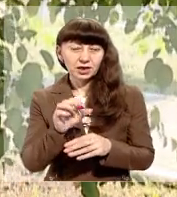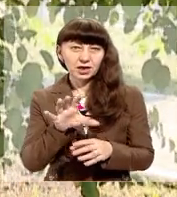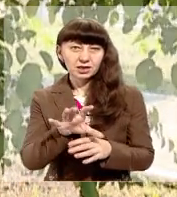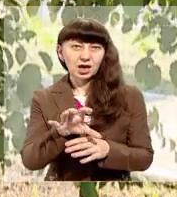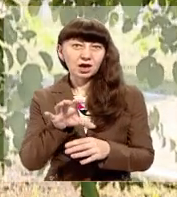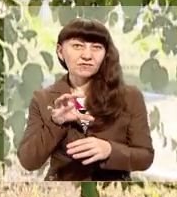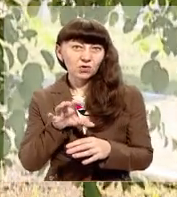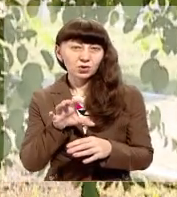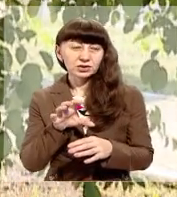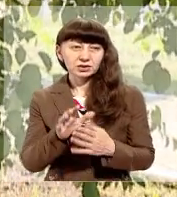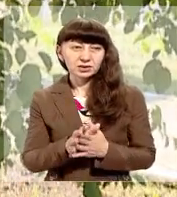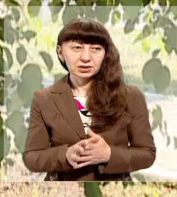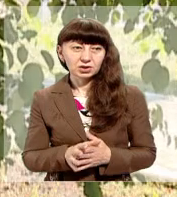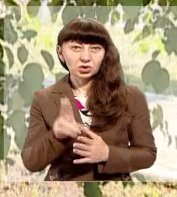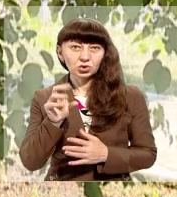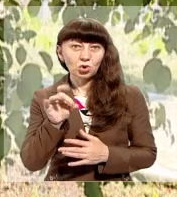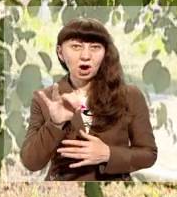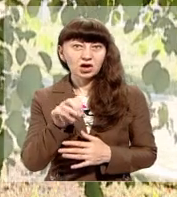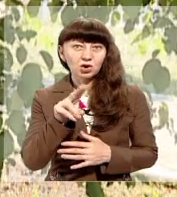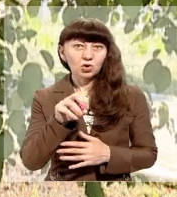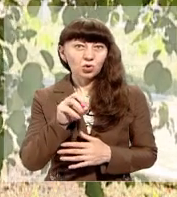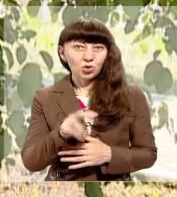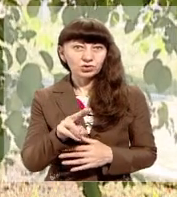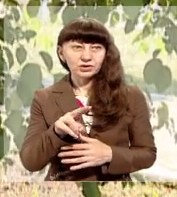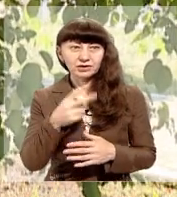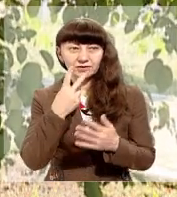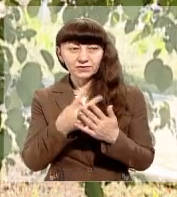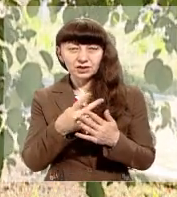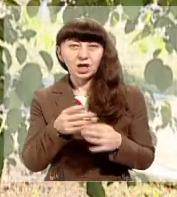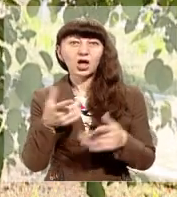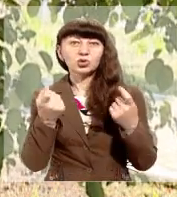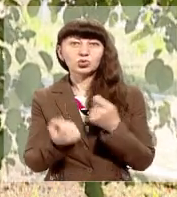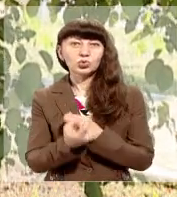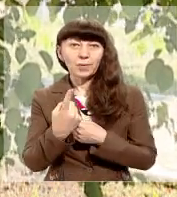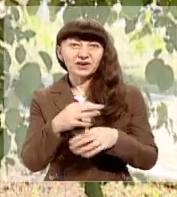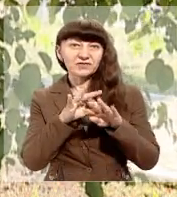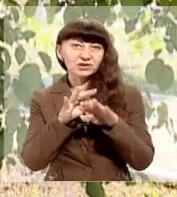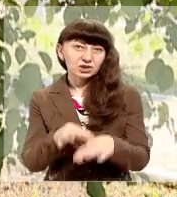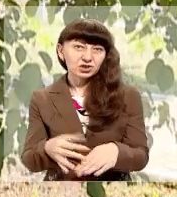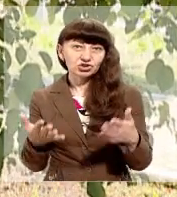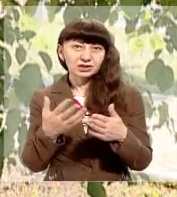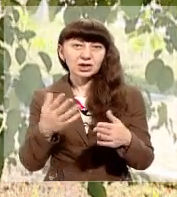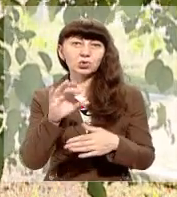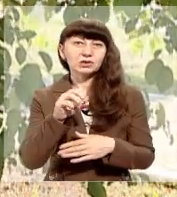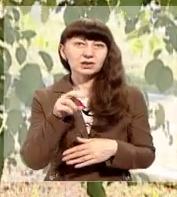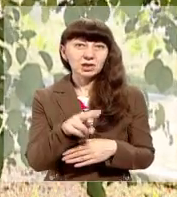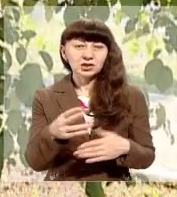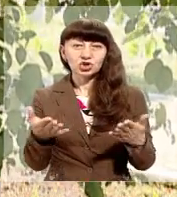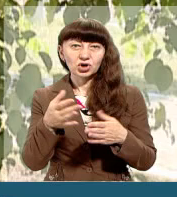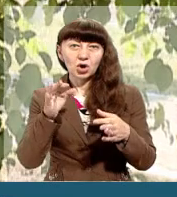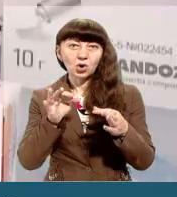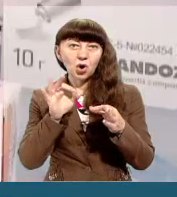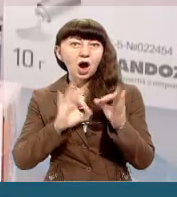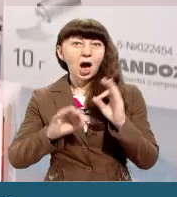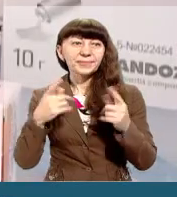наводиться на вот этот непосредственный QR-код, и там виден весь путь лекарственного средства, откуда он пришел, через какие склады, через какую аптеку был